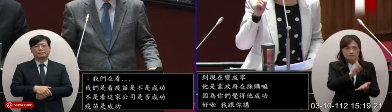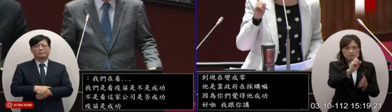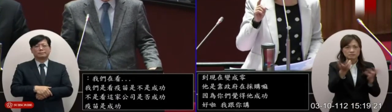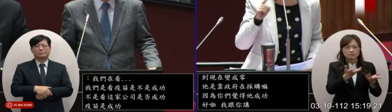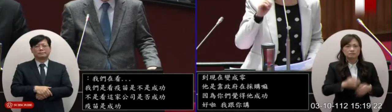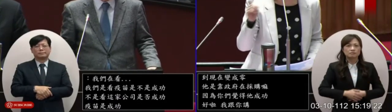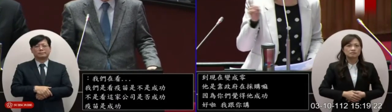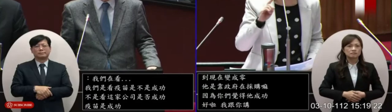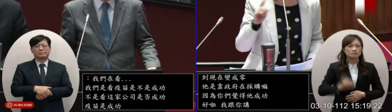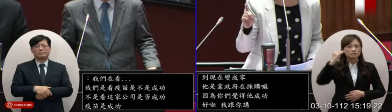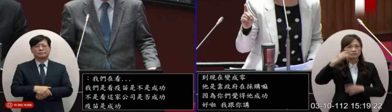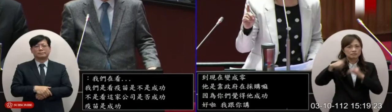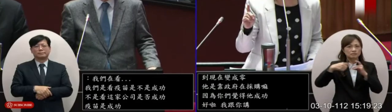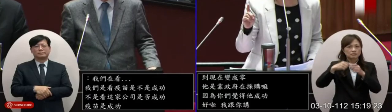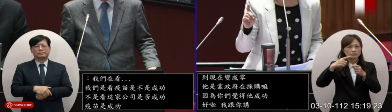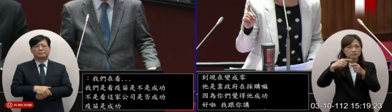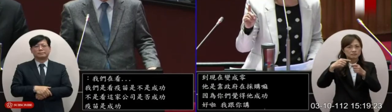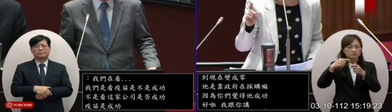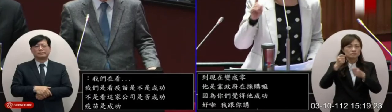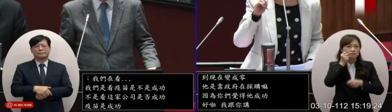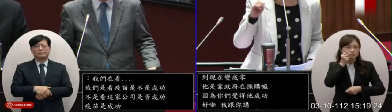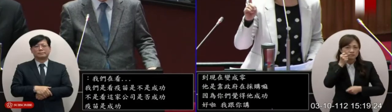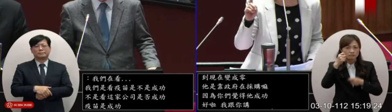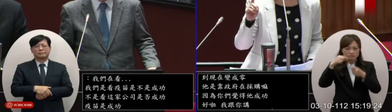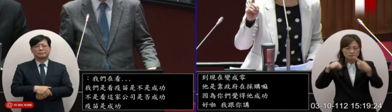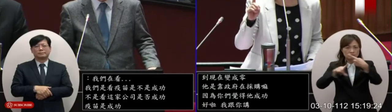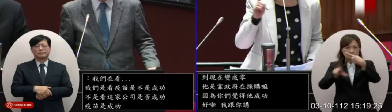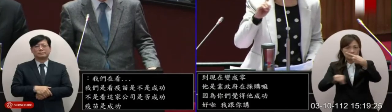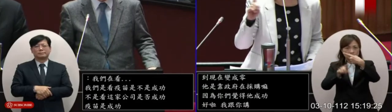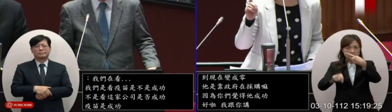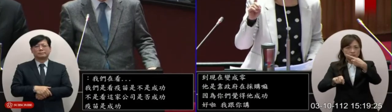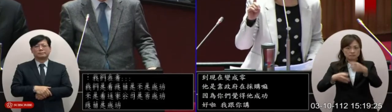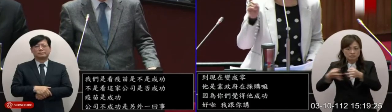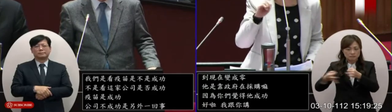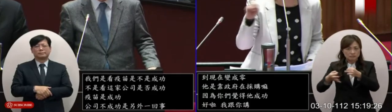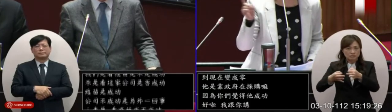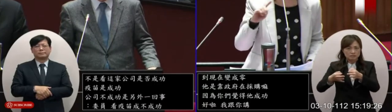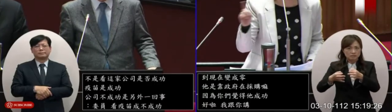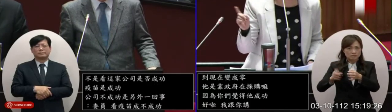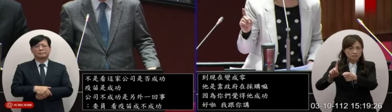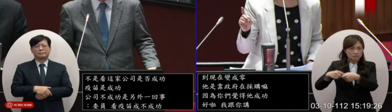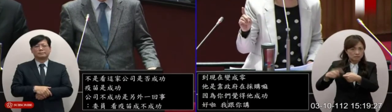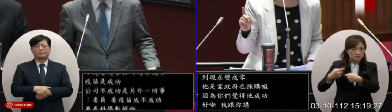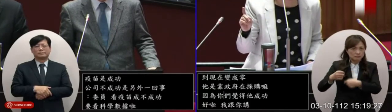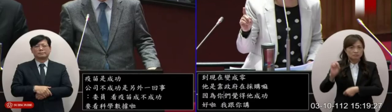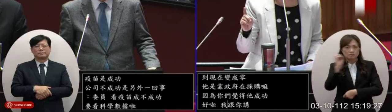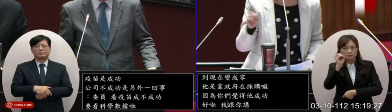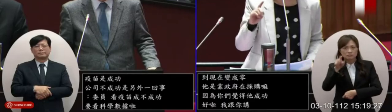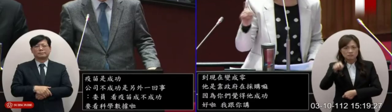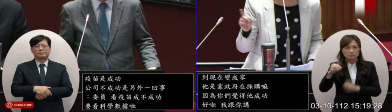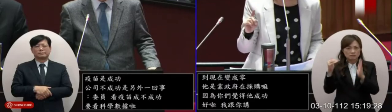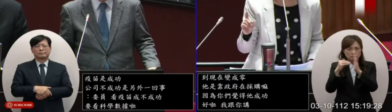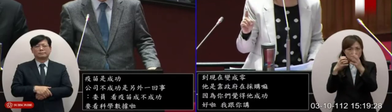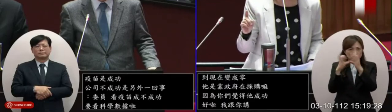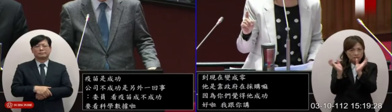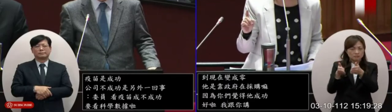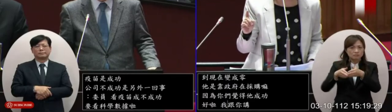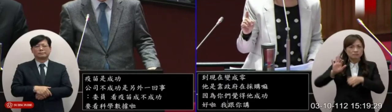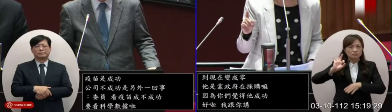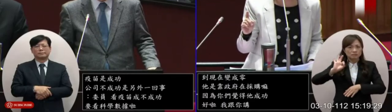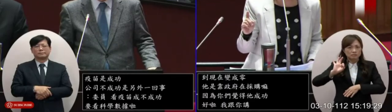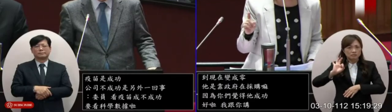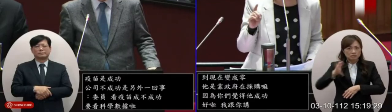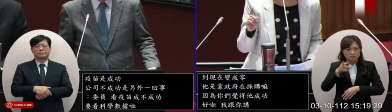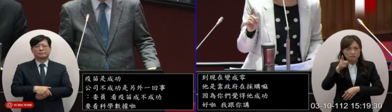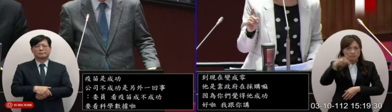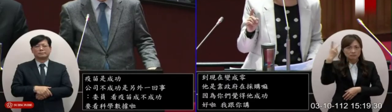高端一月份营收已经变成零了，是一家已经快要死掉的公司。但是它为什么又可以活回